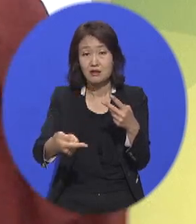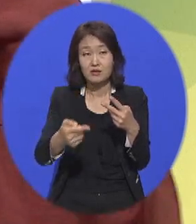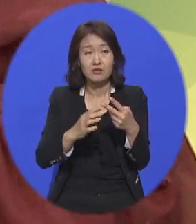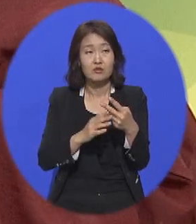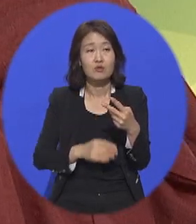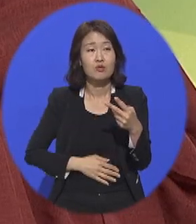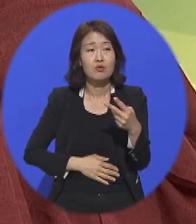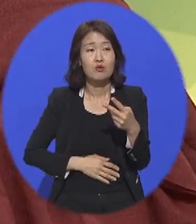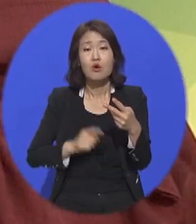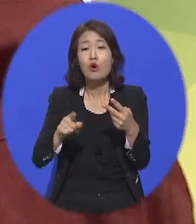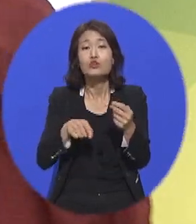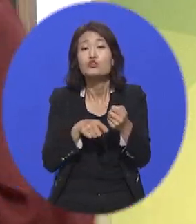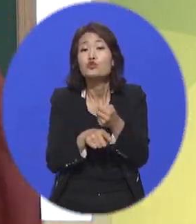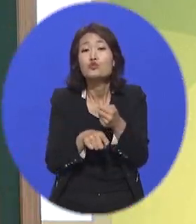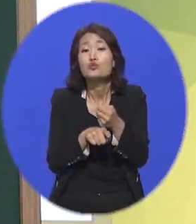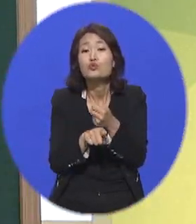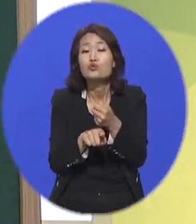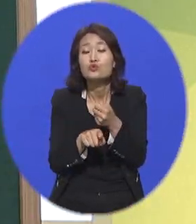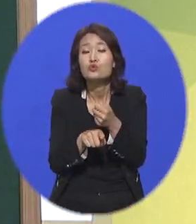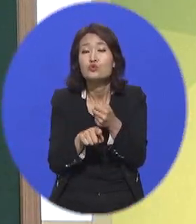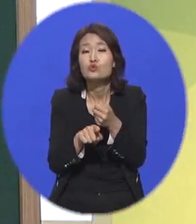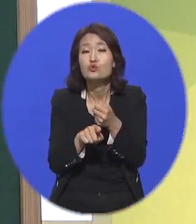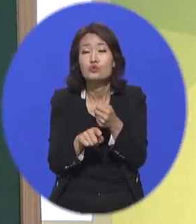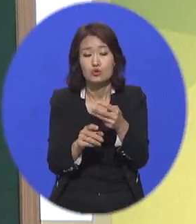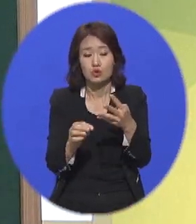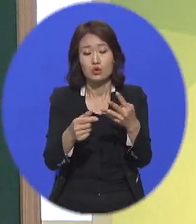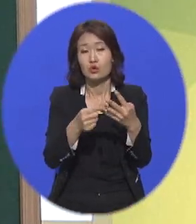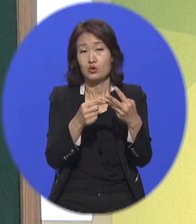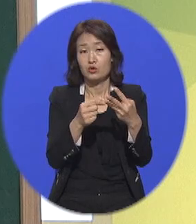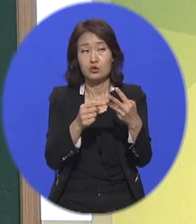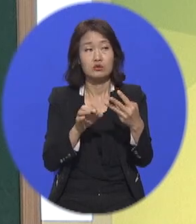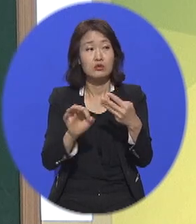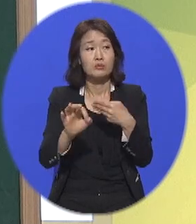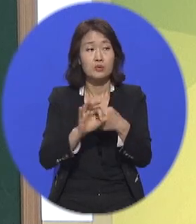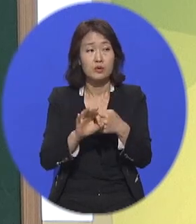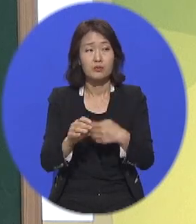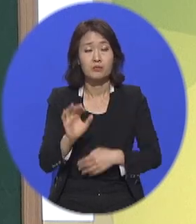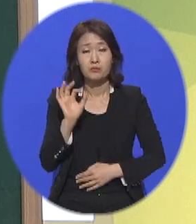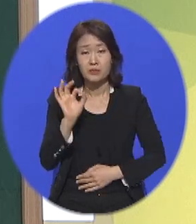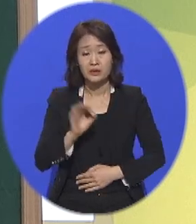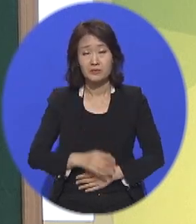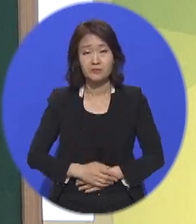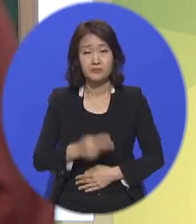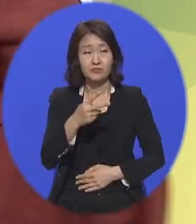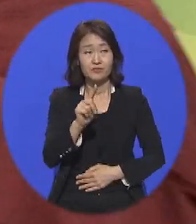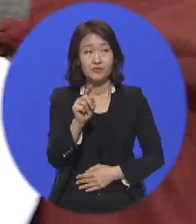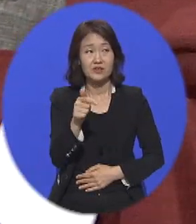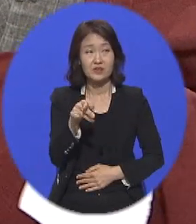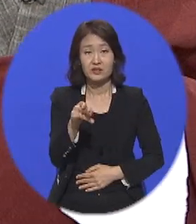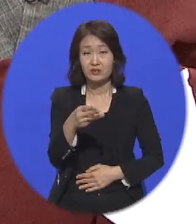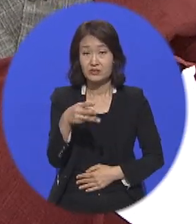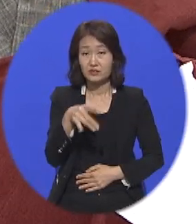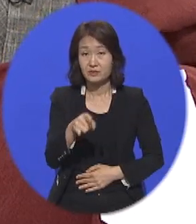성스러운 진리, 괴로움의 원인은 무엇인가? 그러면은 우리가 자 이거는 간결체입니다.